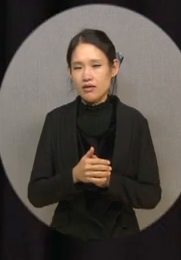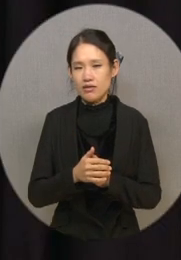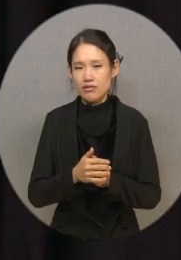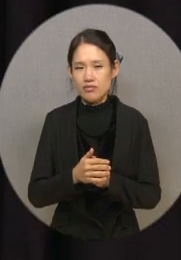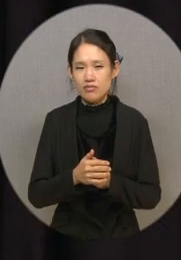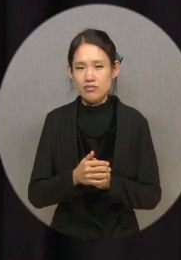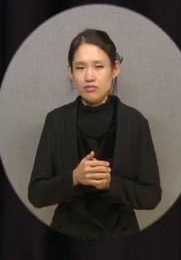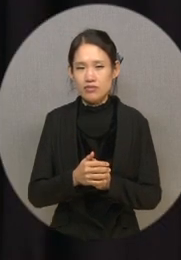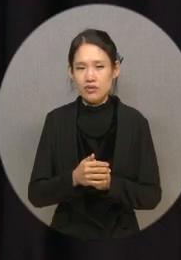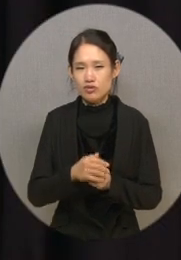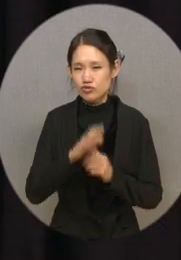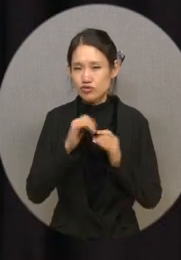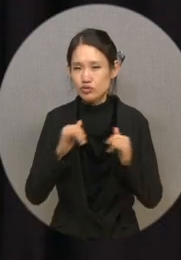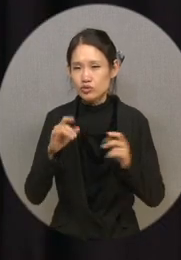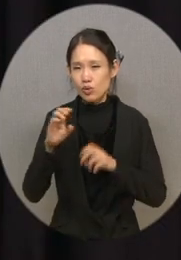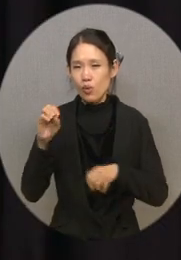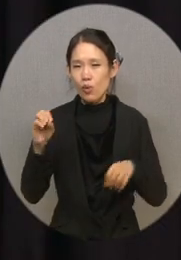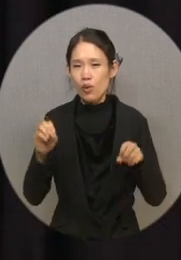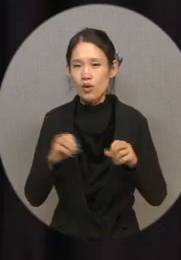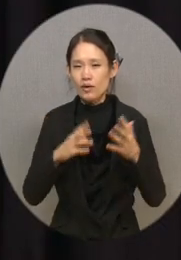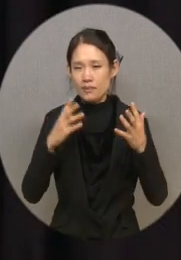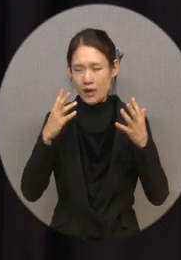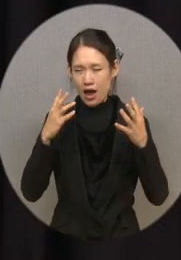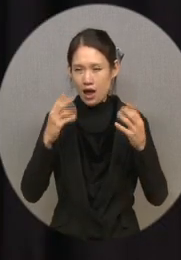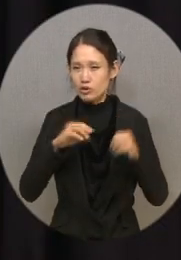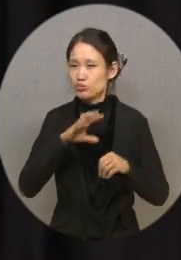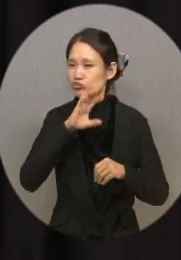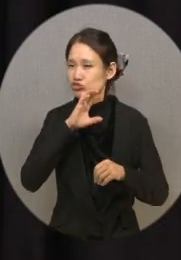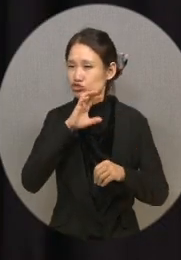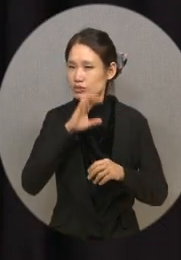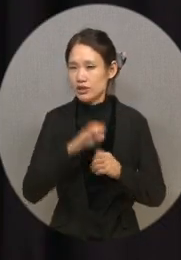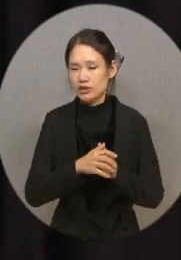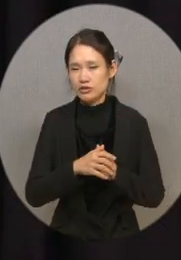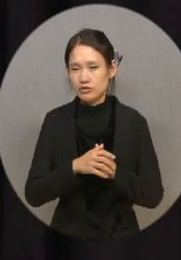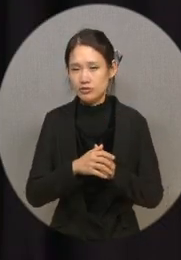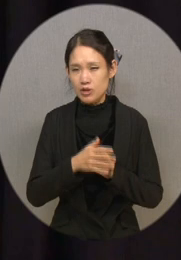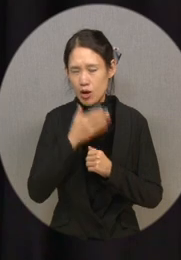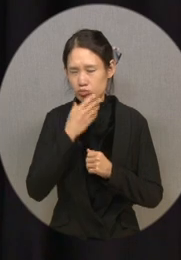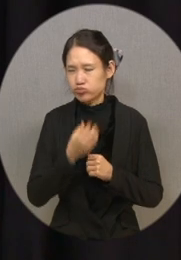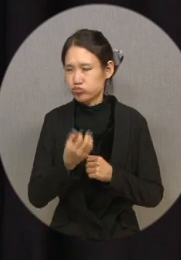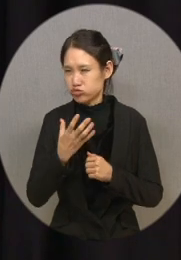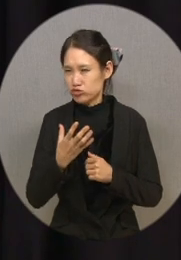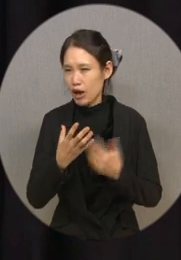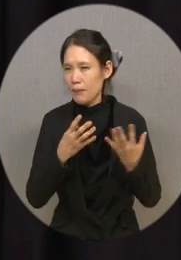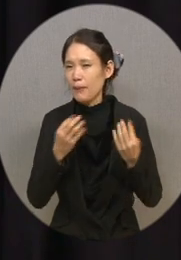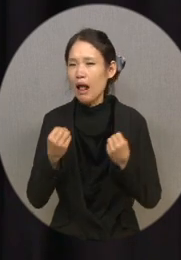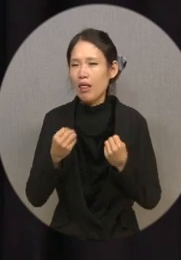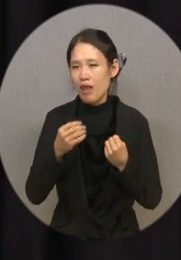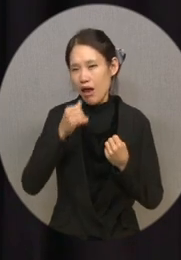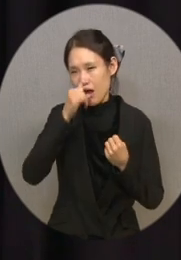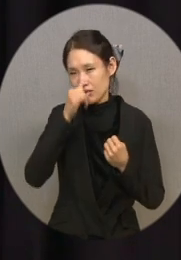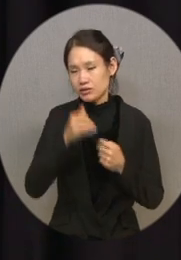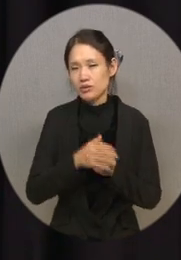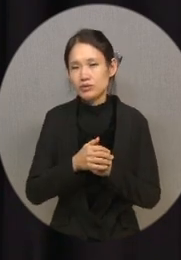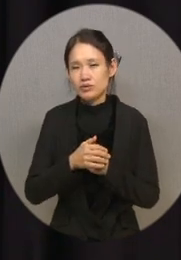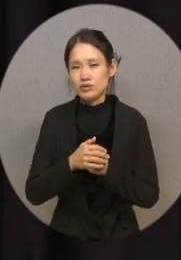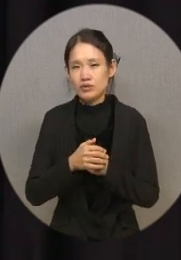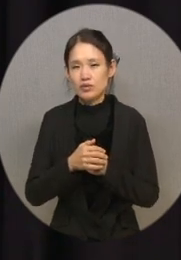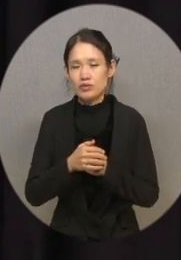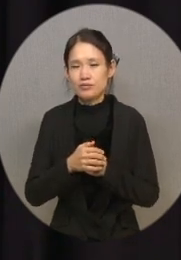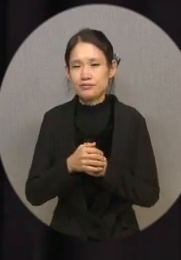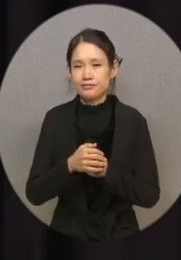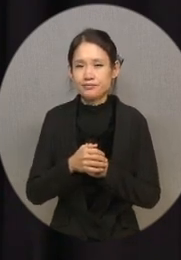지금 국민들에게 오히려 많은 불만이라든지 또 불행적 요소를 제공하고 있다 이렇게 보고 있어요.